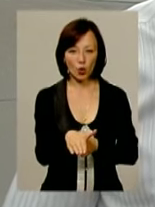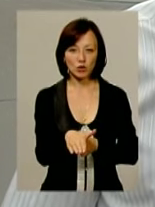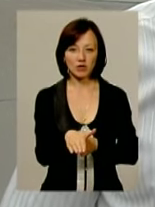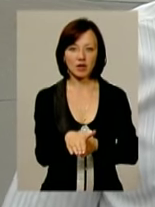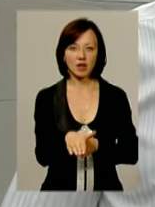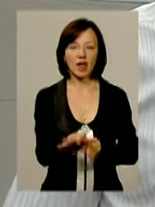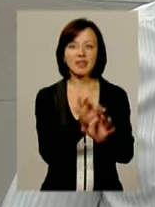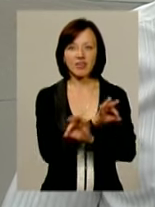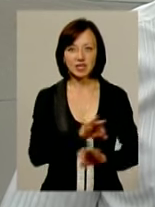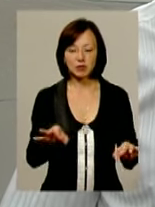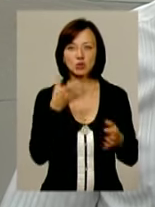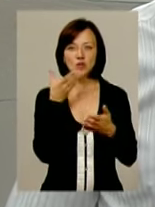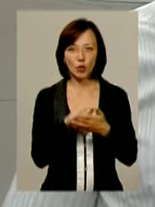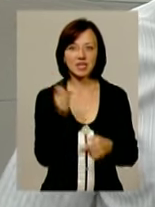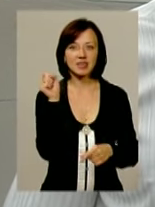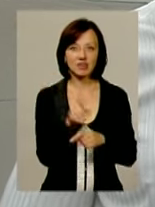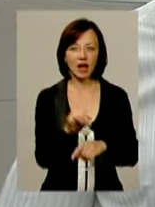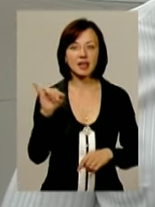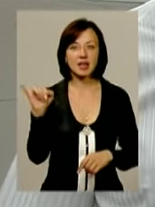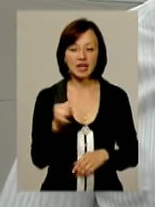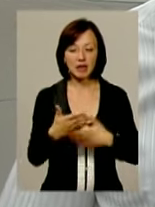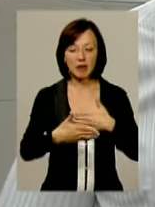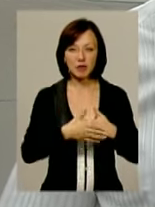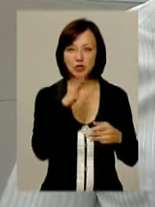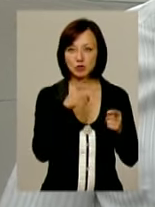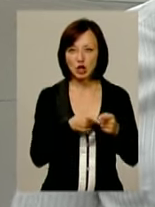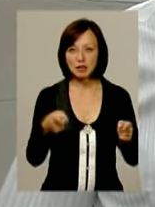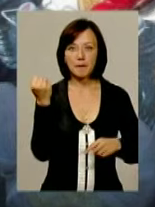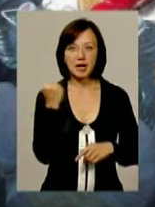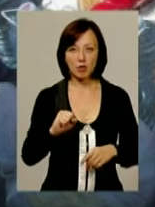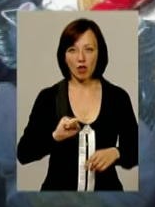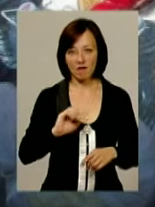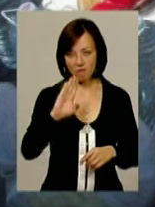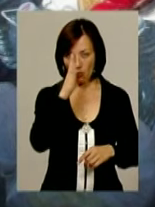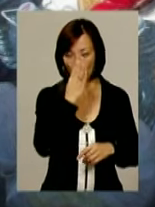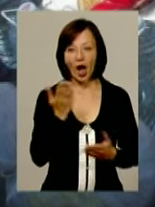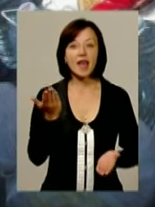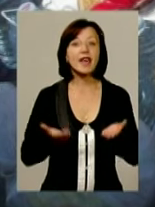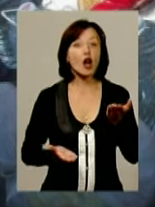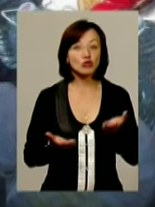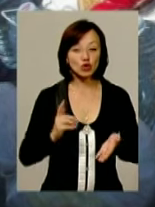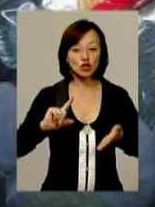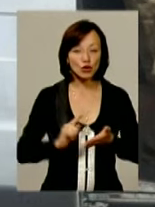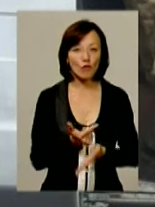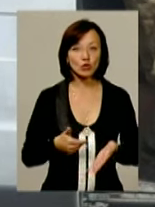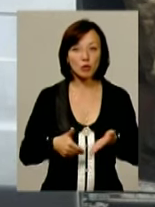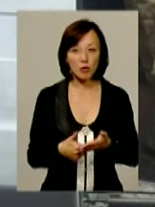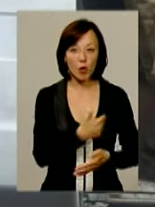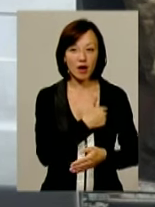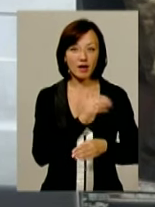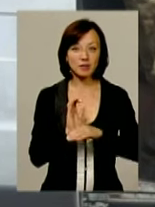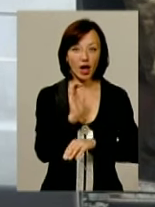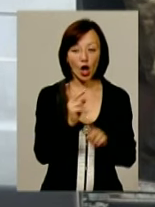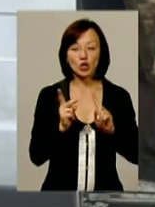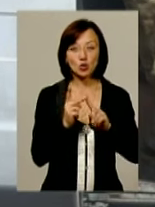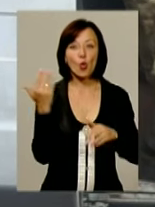на відміну свої завдання, значить, і в найближчому часі перемогли ворога. Якщо чергову допомогу тільки збираються відправляти,